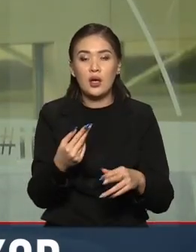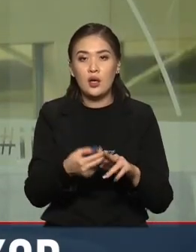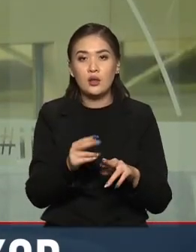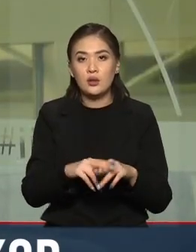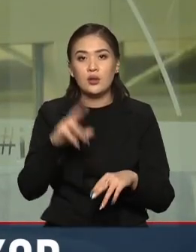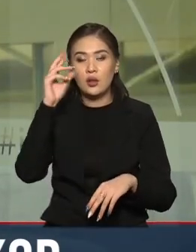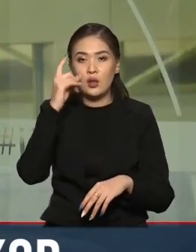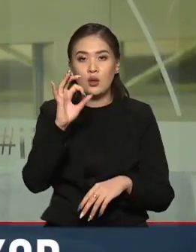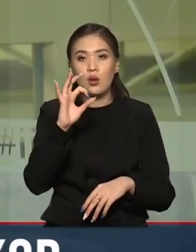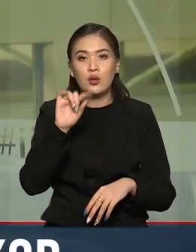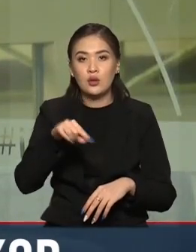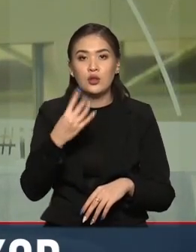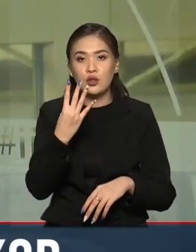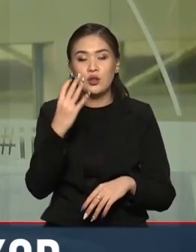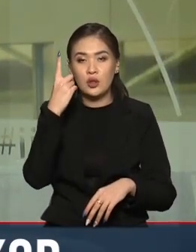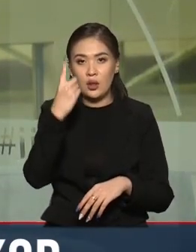начисляют 0,4%.